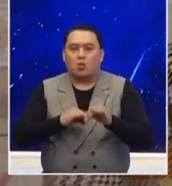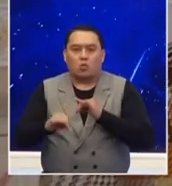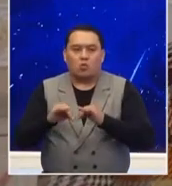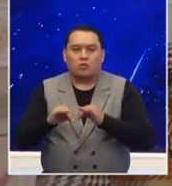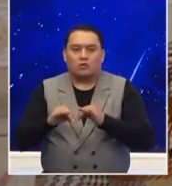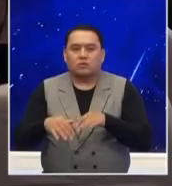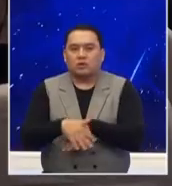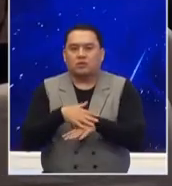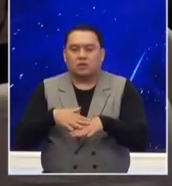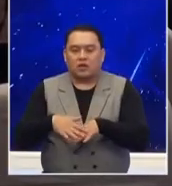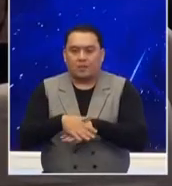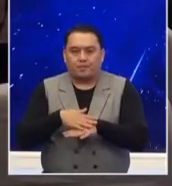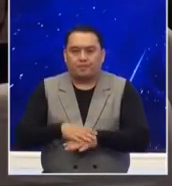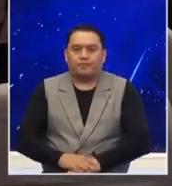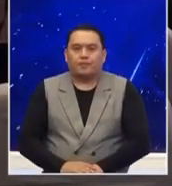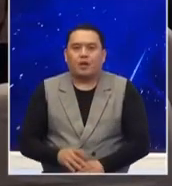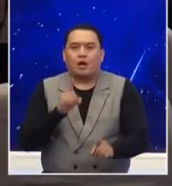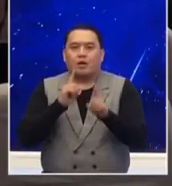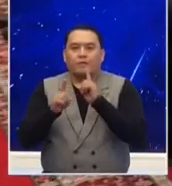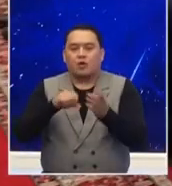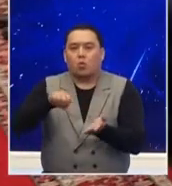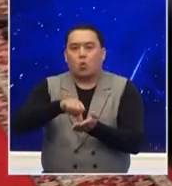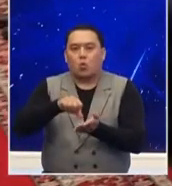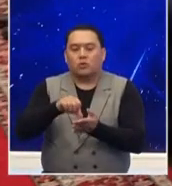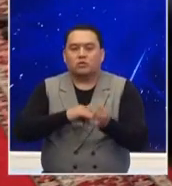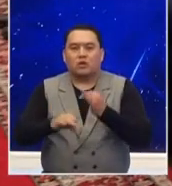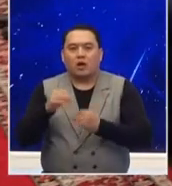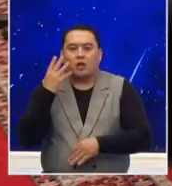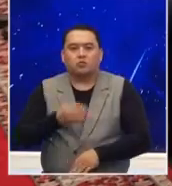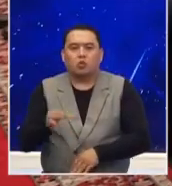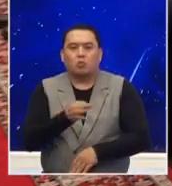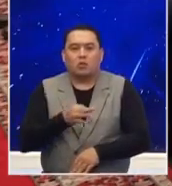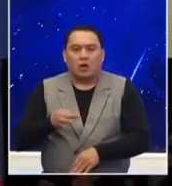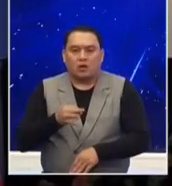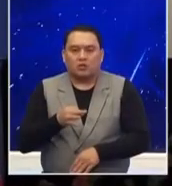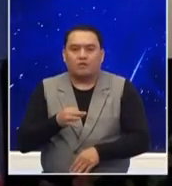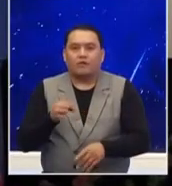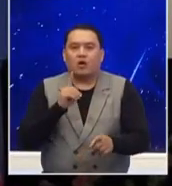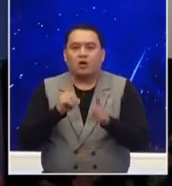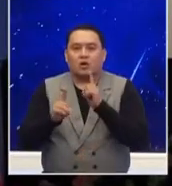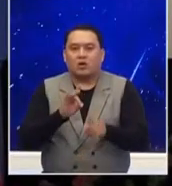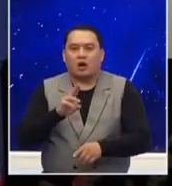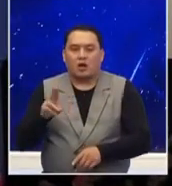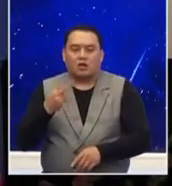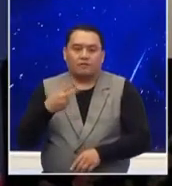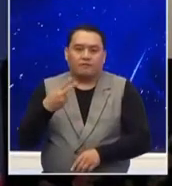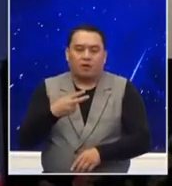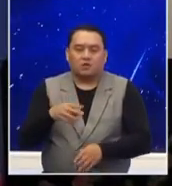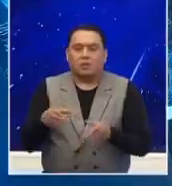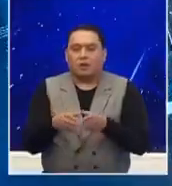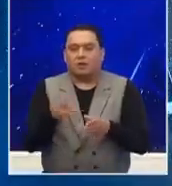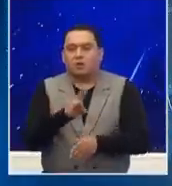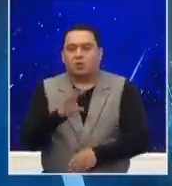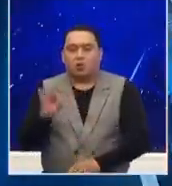с населением. Также в ходе конференции участниками избраны делегаты из Алматинской области на внеочередной республиканский 20-й съезд партии